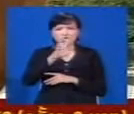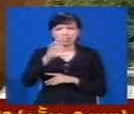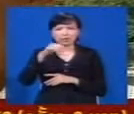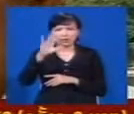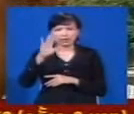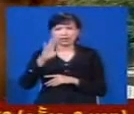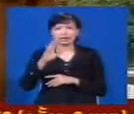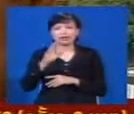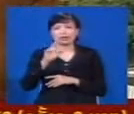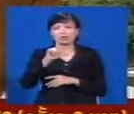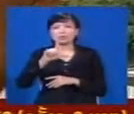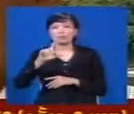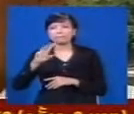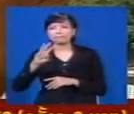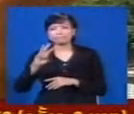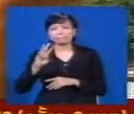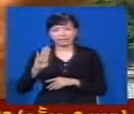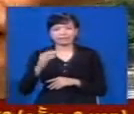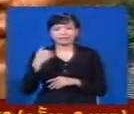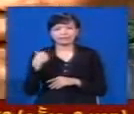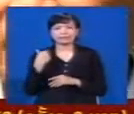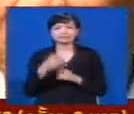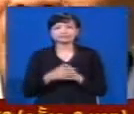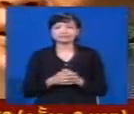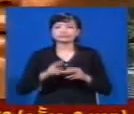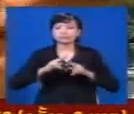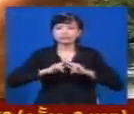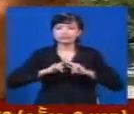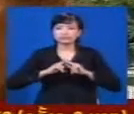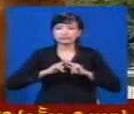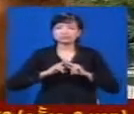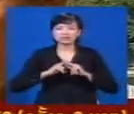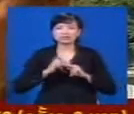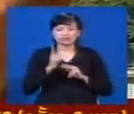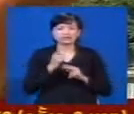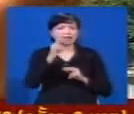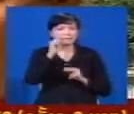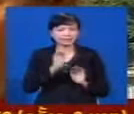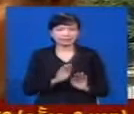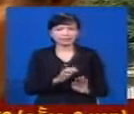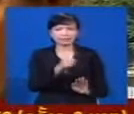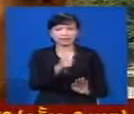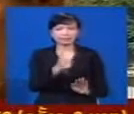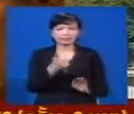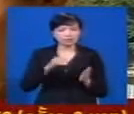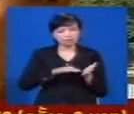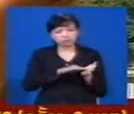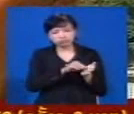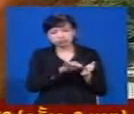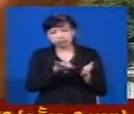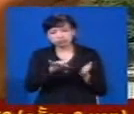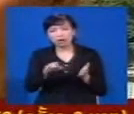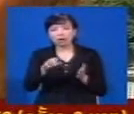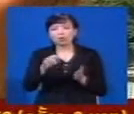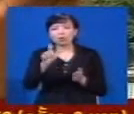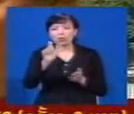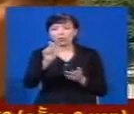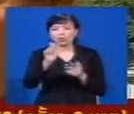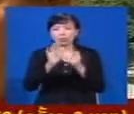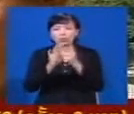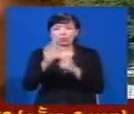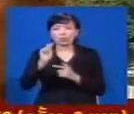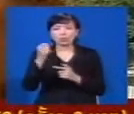วินาทีไหลนะฮะในขณะที่ตัวเองเนี่ยรับได้ถึง 3,500 นครสวรรค์ไหลมาอุทัยนะฮะอุทัยน้ำก็ลดลงนะ